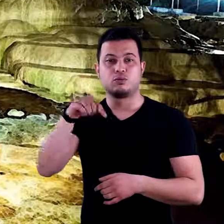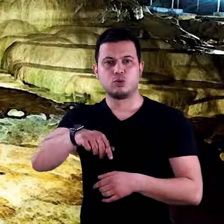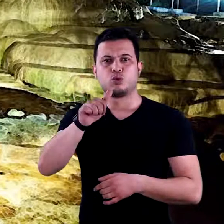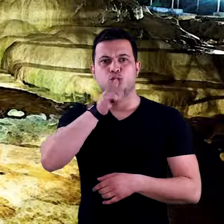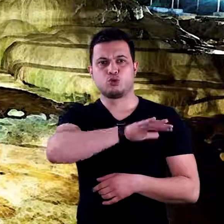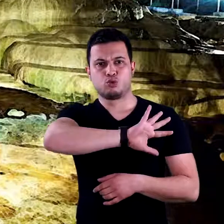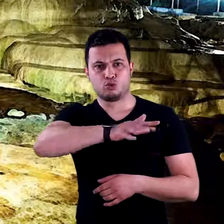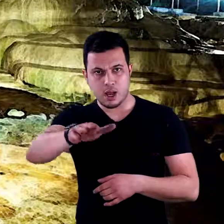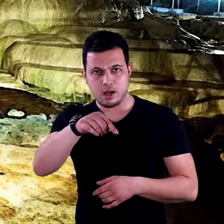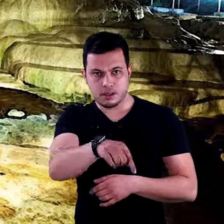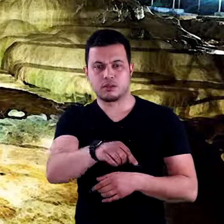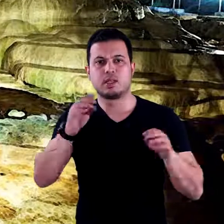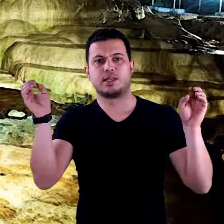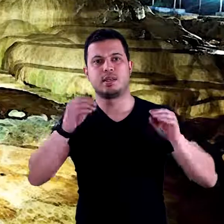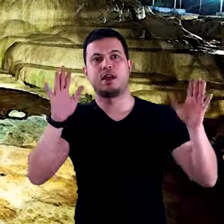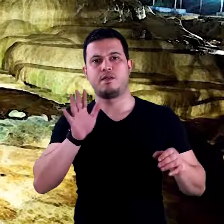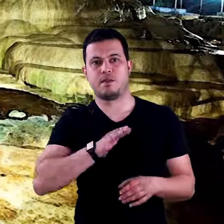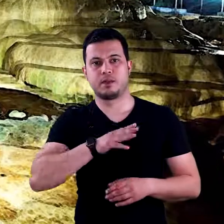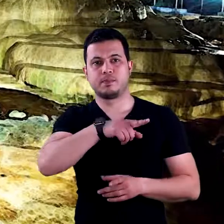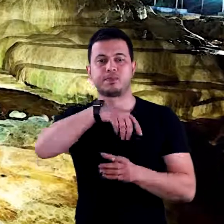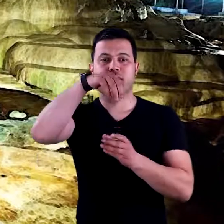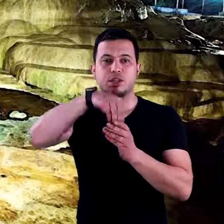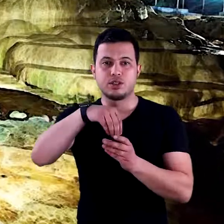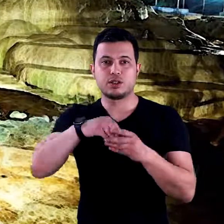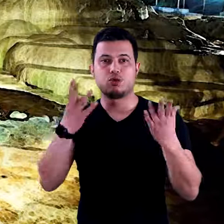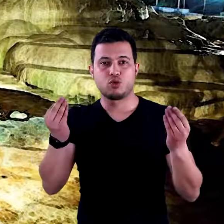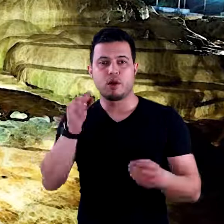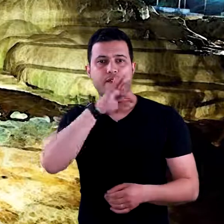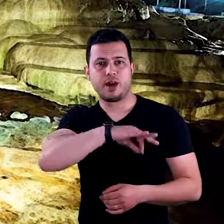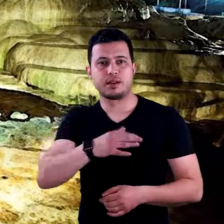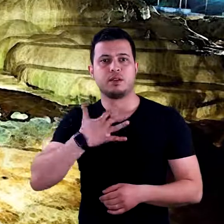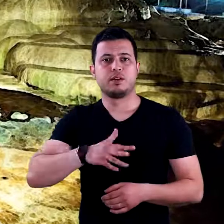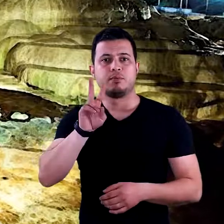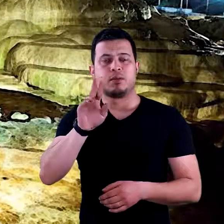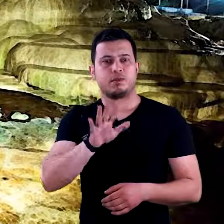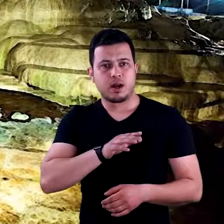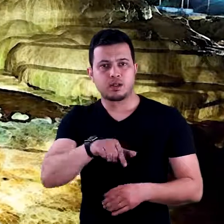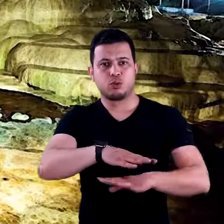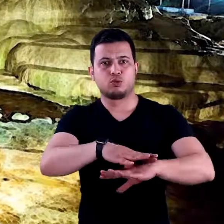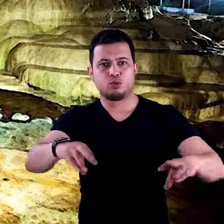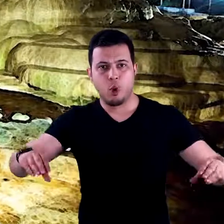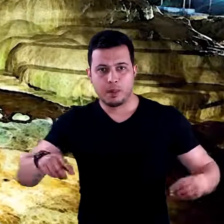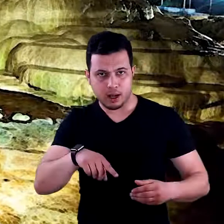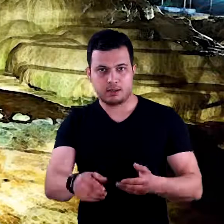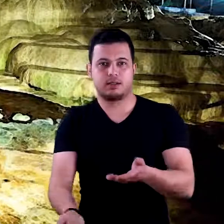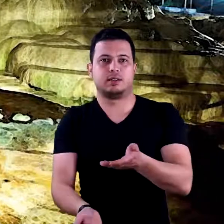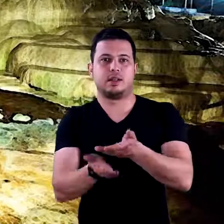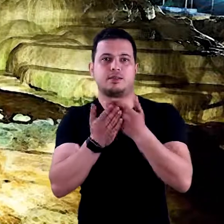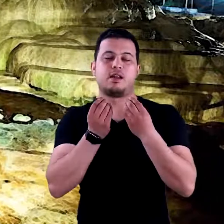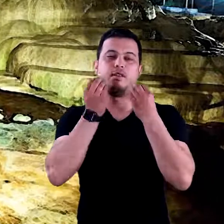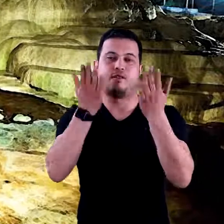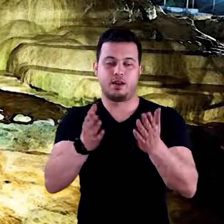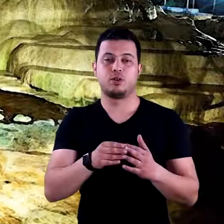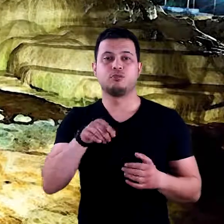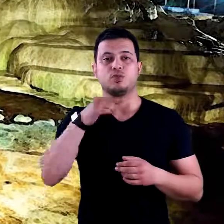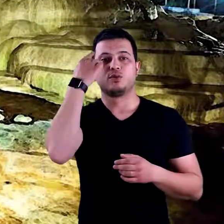gerçekten sihirlidir Pınar. Çünkü içinde ne kadar yararlı mineral varsa toprak ana hepsini bu sulara verir.